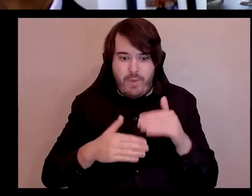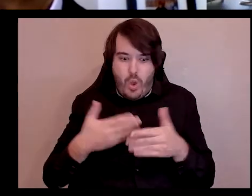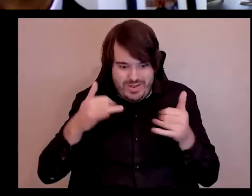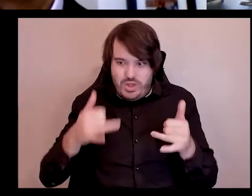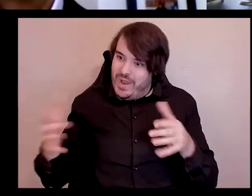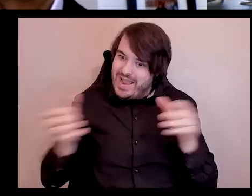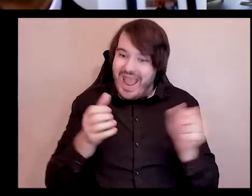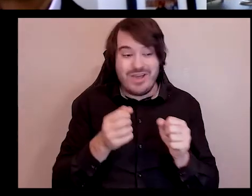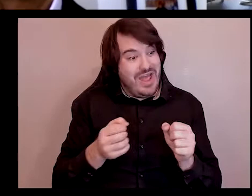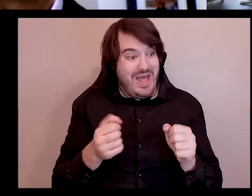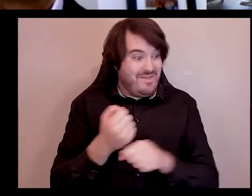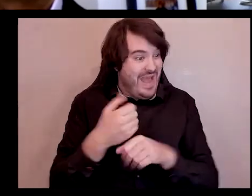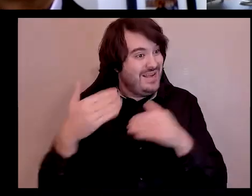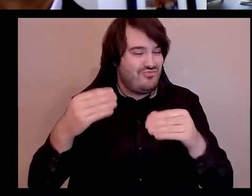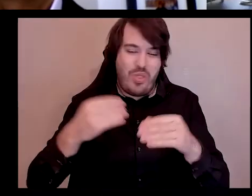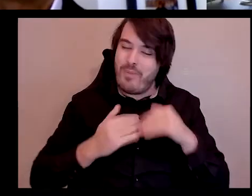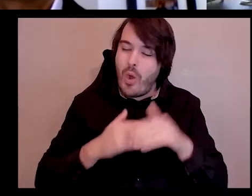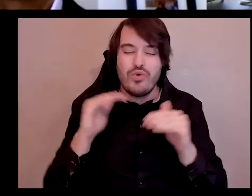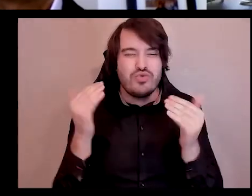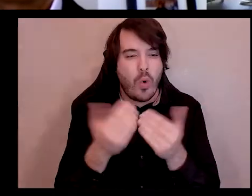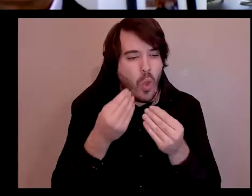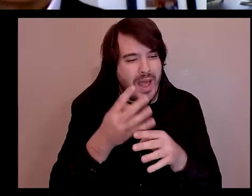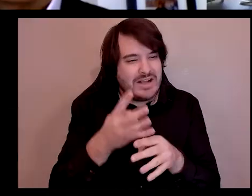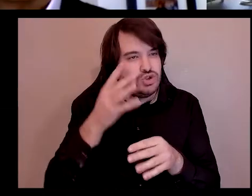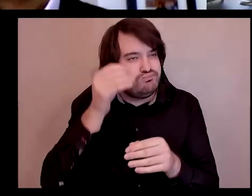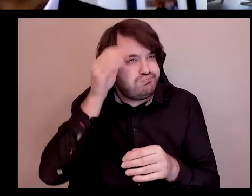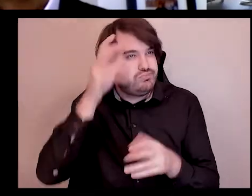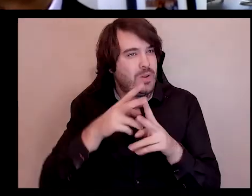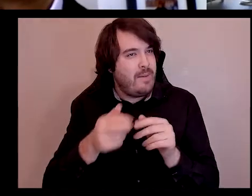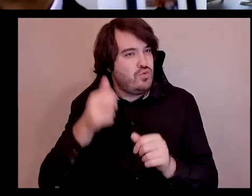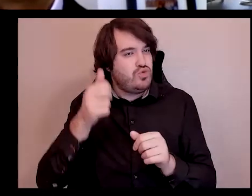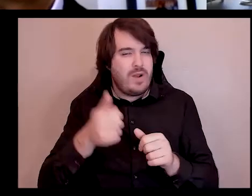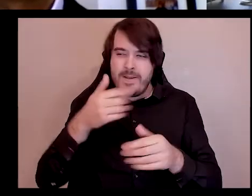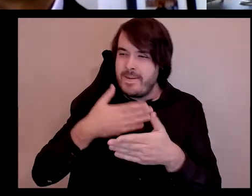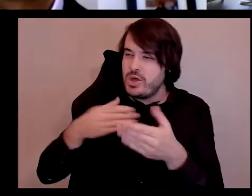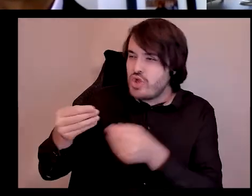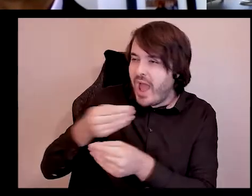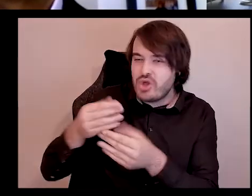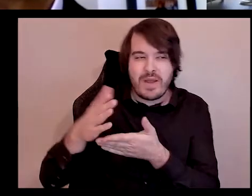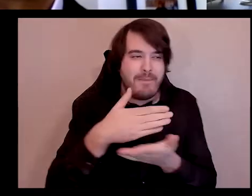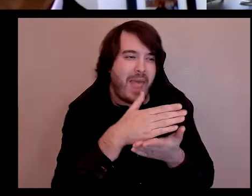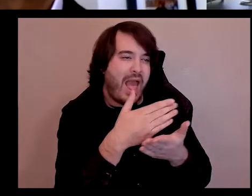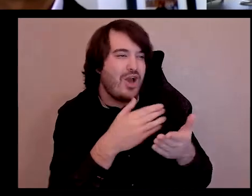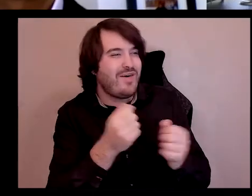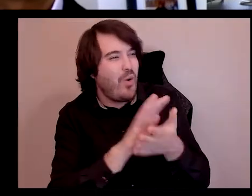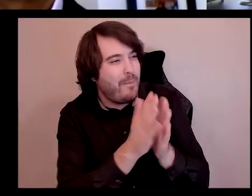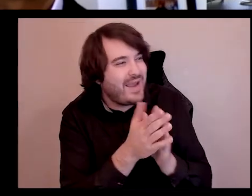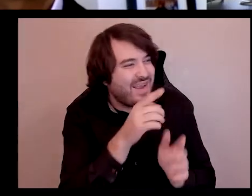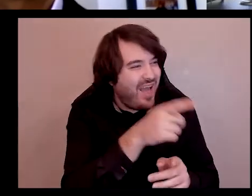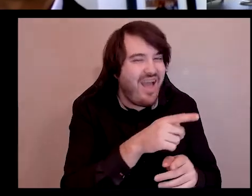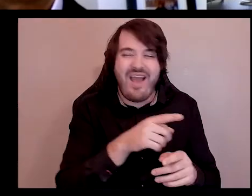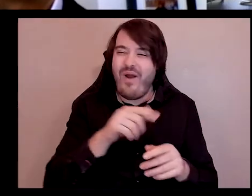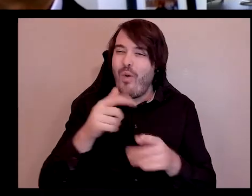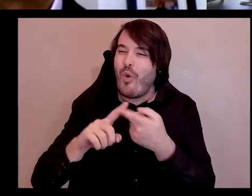disponibilité de nouvelles infrastructures éventuellement qui est en jeu. Et le bonheur de tous les travailleurs, parce que ça fait le bonheur de plusieurs